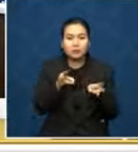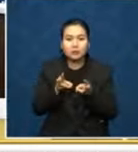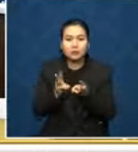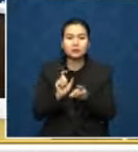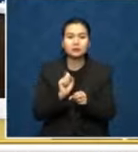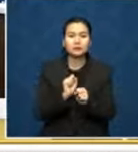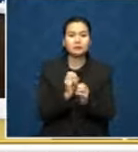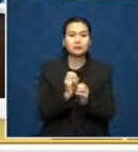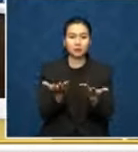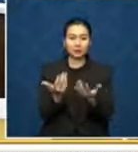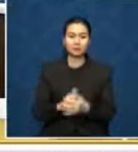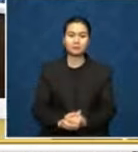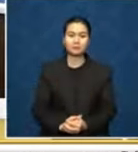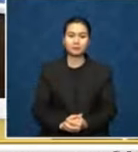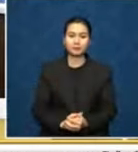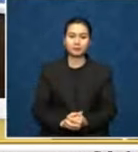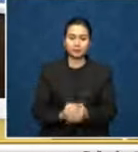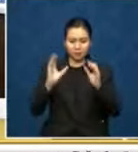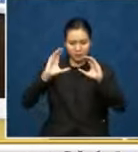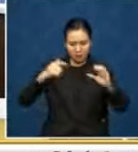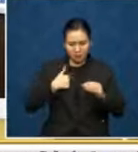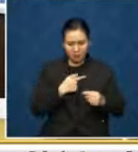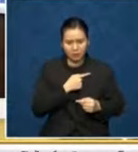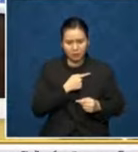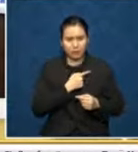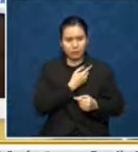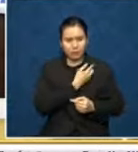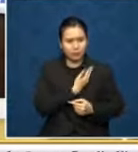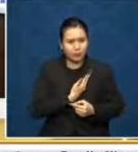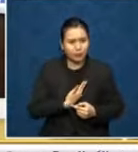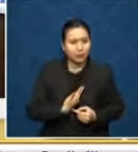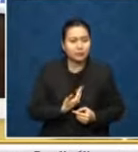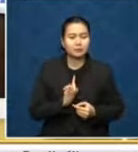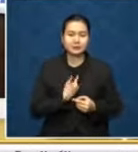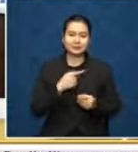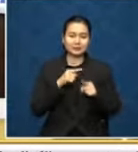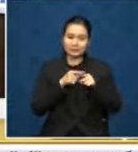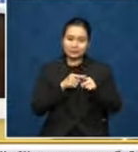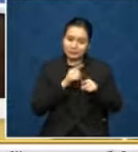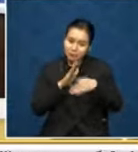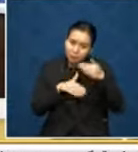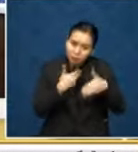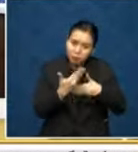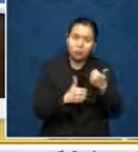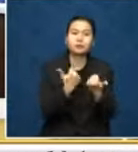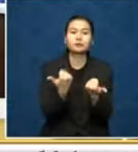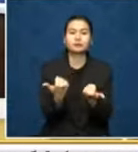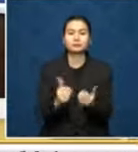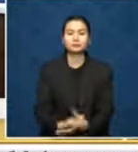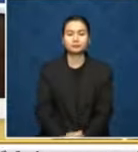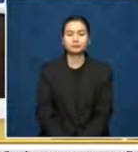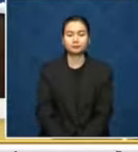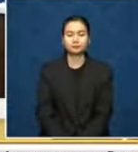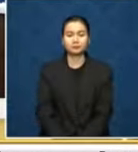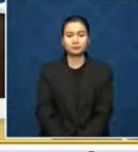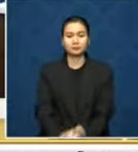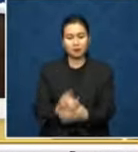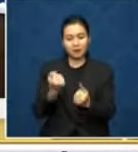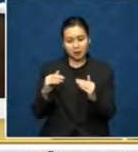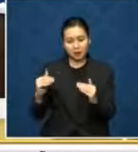วมมีความทรงจำเป็นบาดแผลที่ติดต่อเนื่องมาถึงปัจจุบันนะครับความยุติธรรม